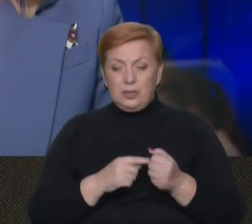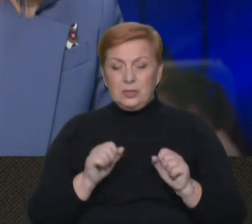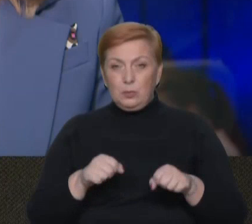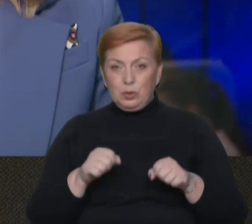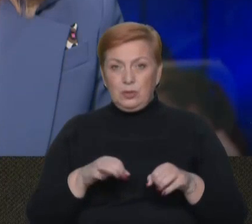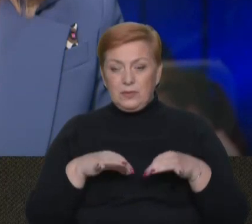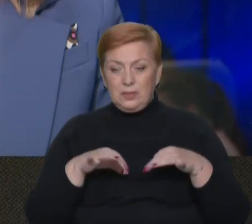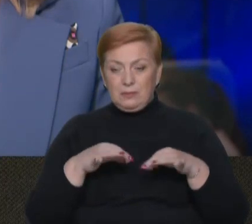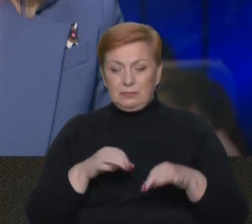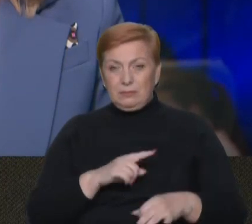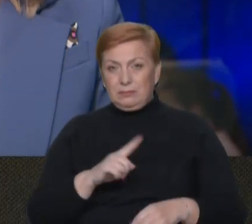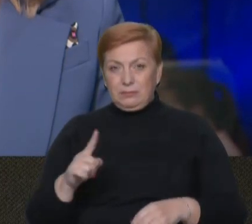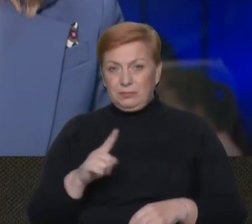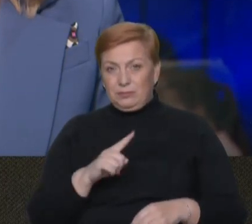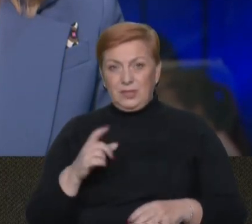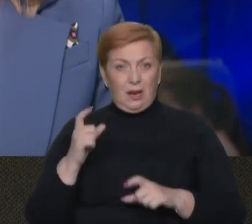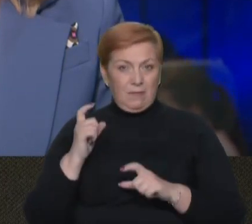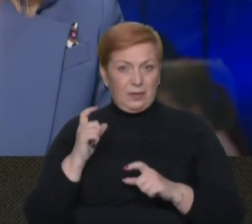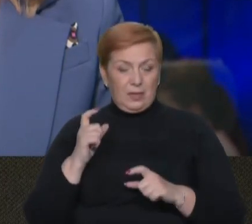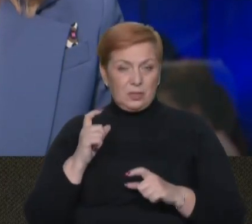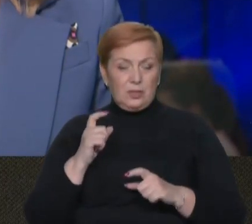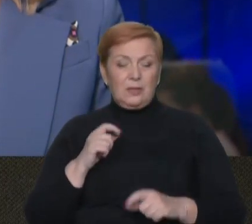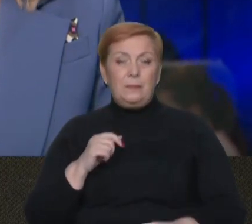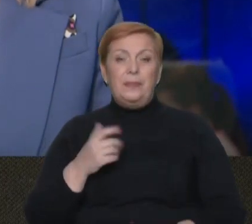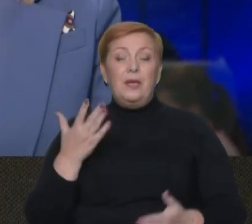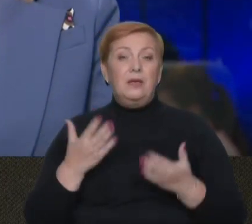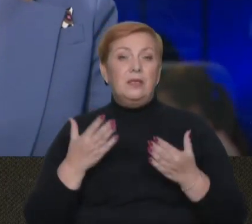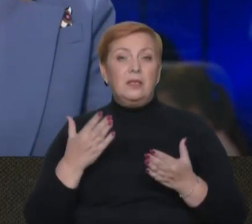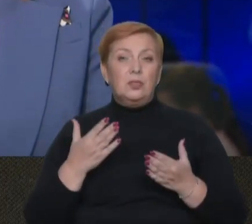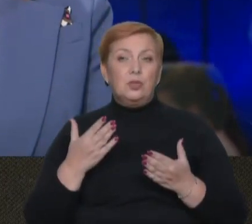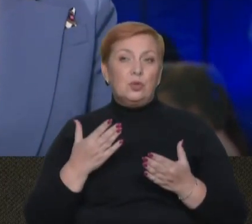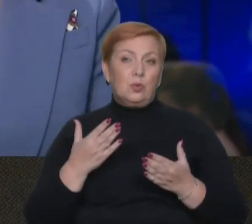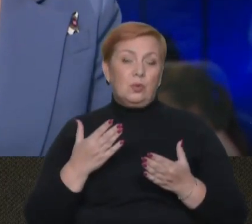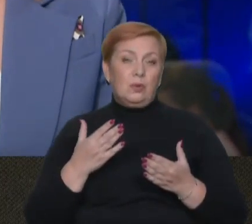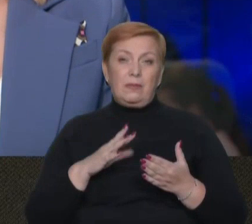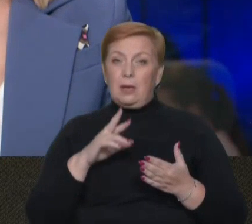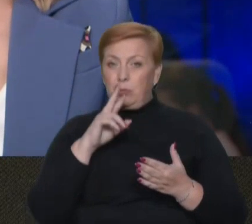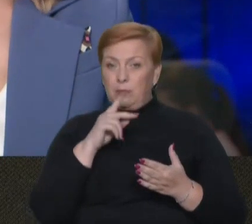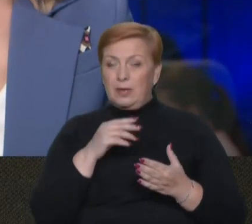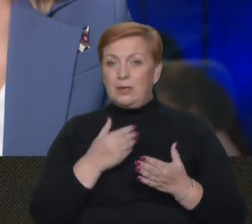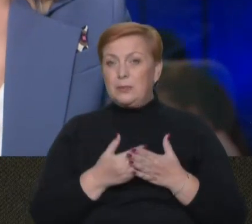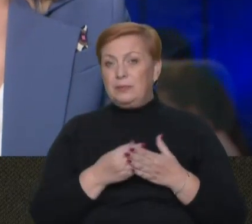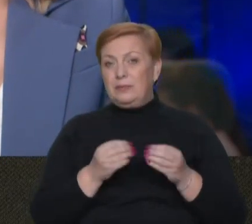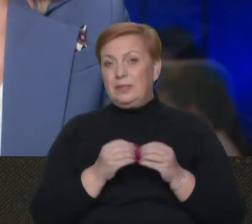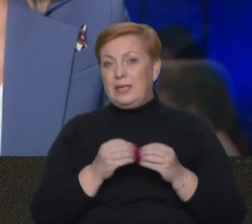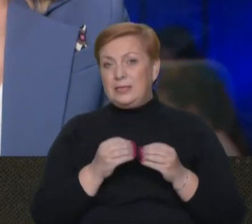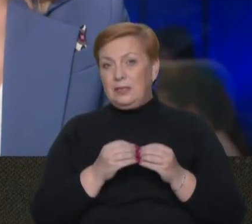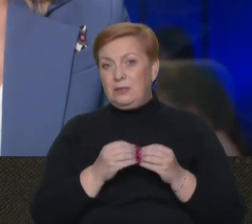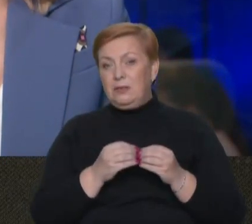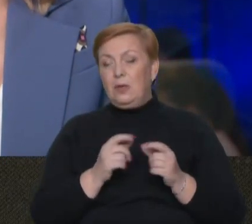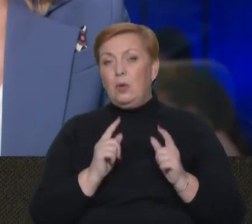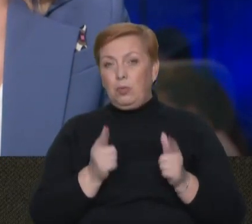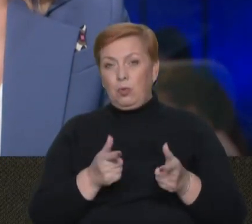автівок для вантажних транспортних засобів якщо я не помиляюсь близько 10 вантажівок вони начебто